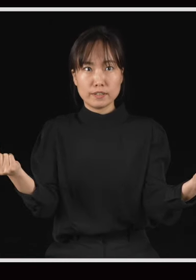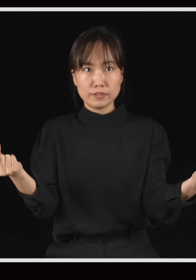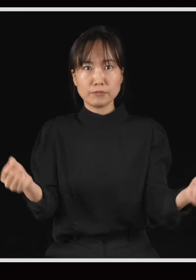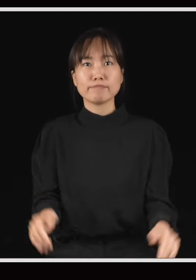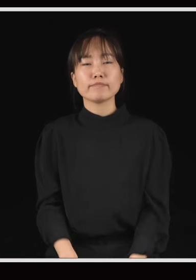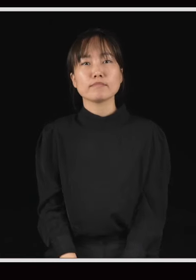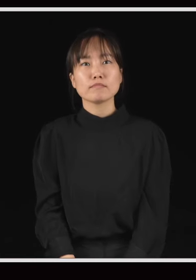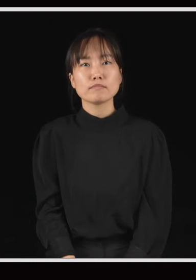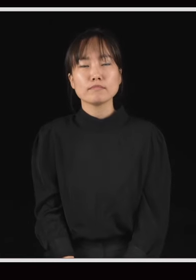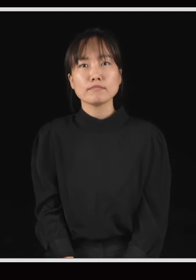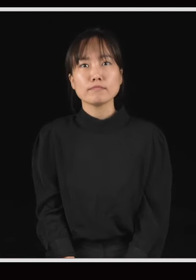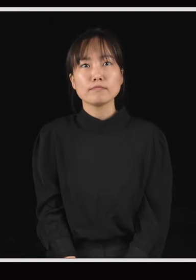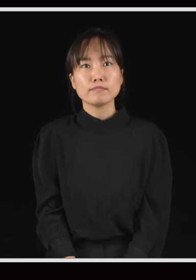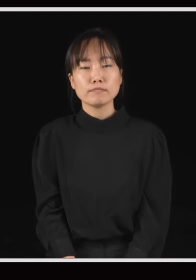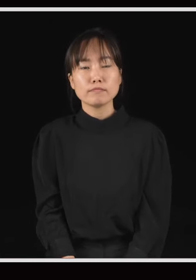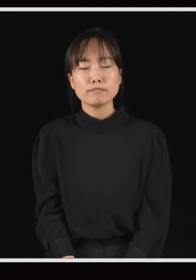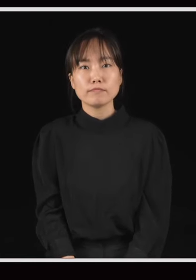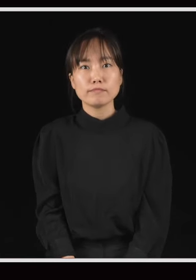있었어요.